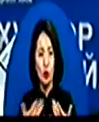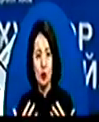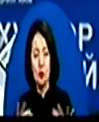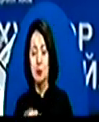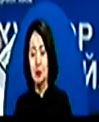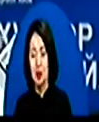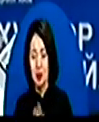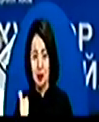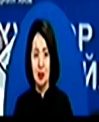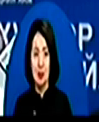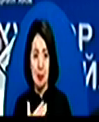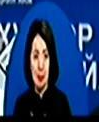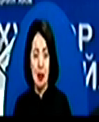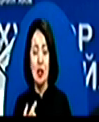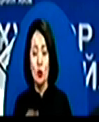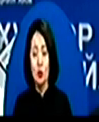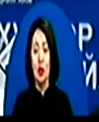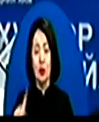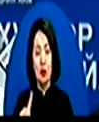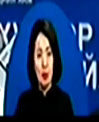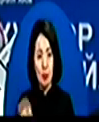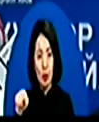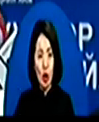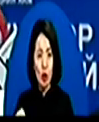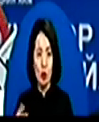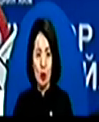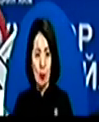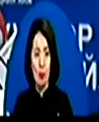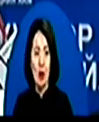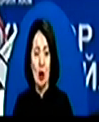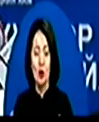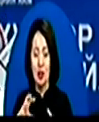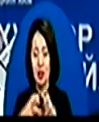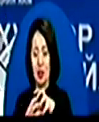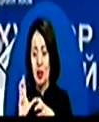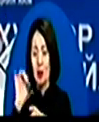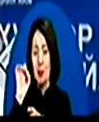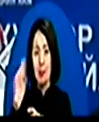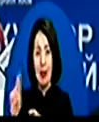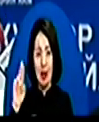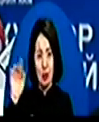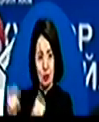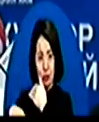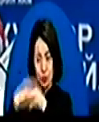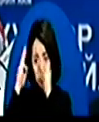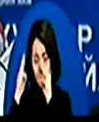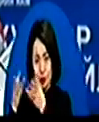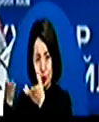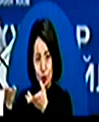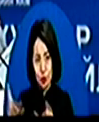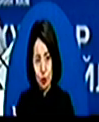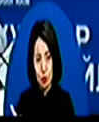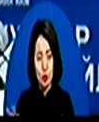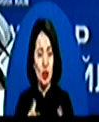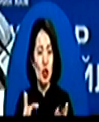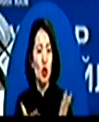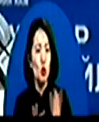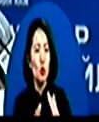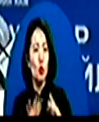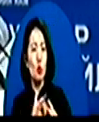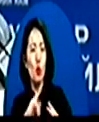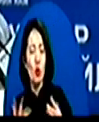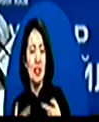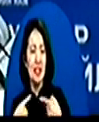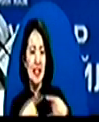бэлдсэн байгаа. Үүн дээр бол өнөөдрийн одоо энэ Дэлхийн банкнаас шийдэж өгж байгаа энэ суурин